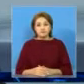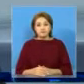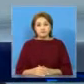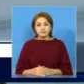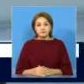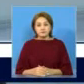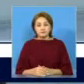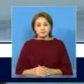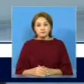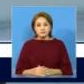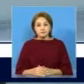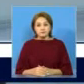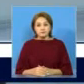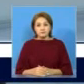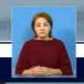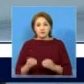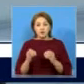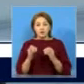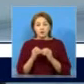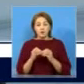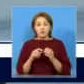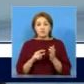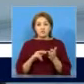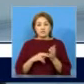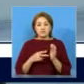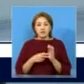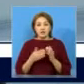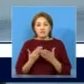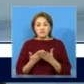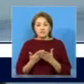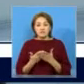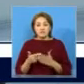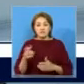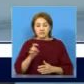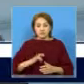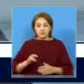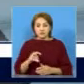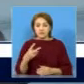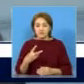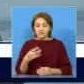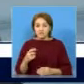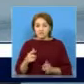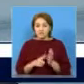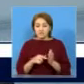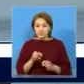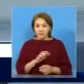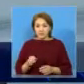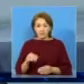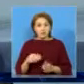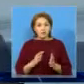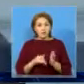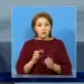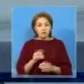болатын газбен жабдықтау 10 жобасы, оның ішінде республикалық және жергілікті бюджеттен есебінен 2,7 миллиард теңге сомасына 9